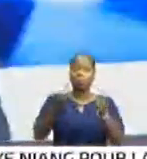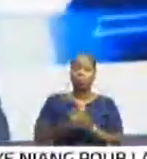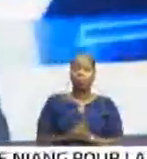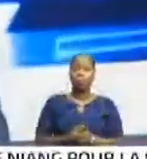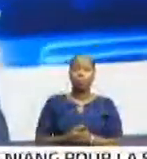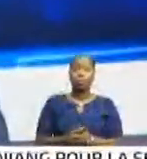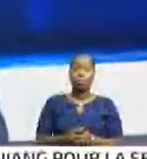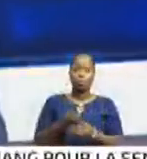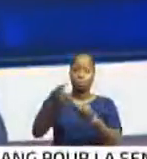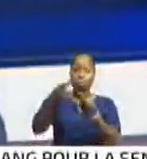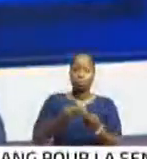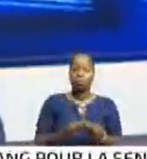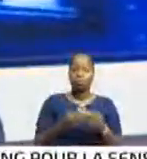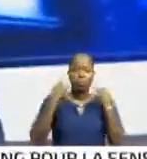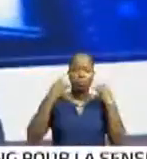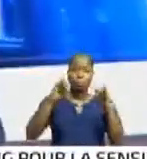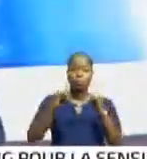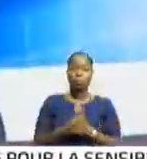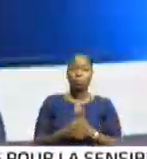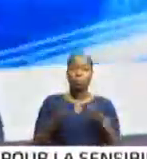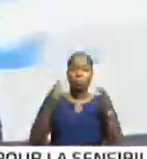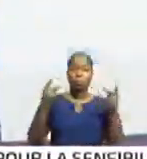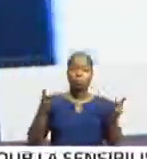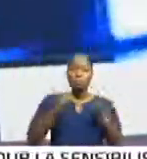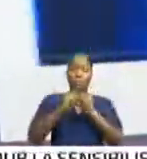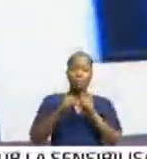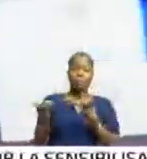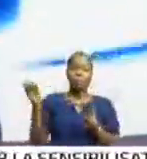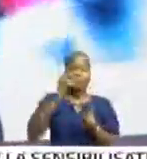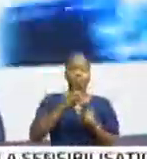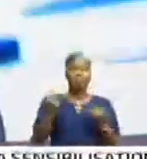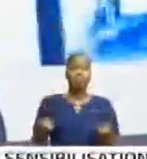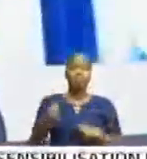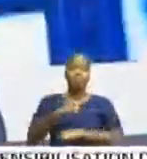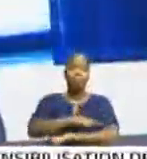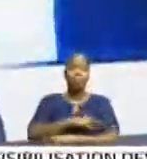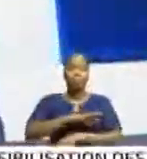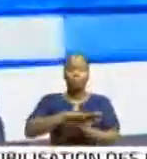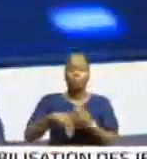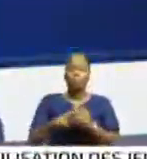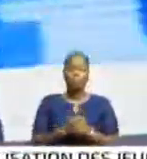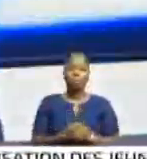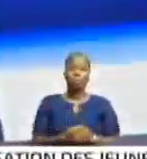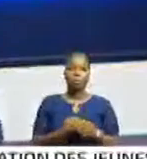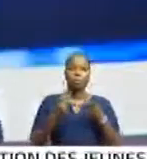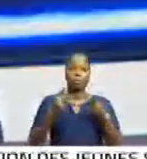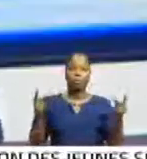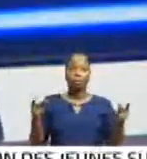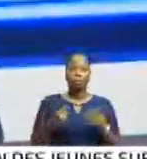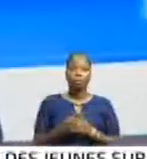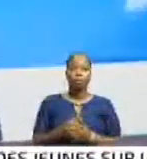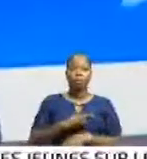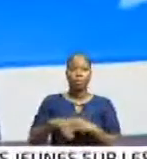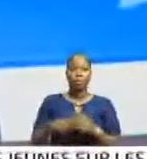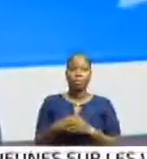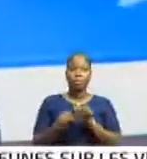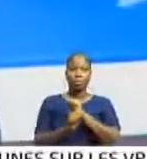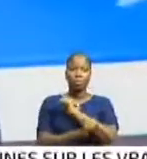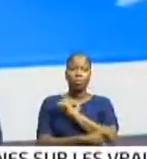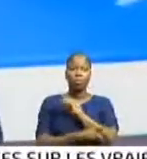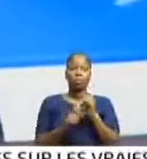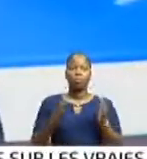reçoivent l'information la presse en parlait déjà aujourd'hui toute la presse a fini d'épiloguer tous les sénégalais refusait d'avoir